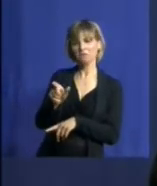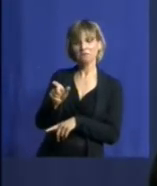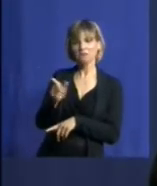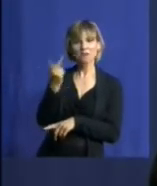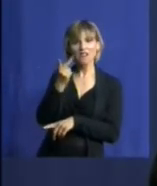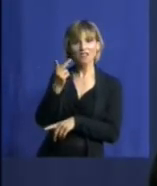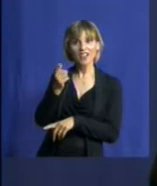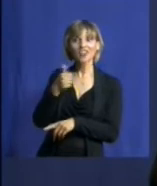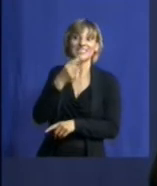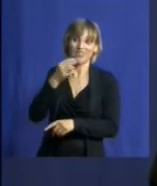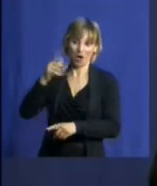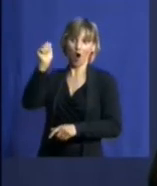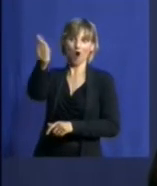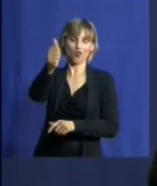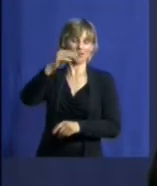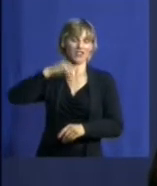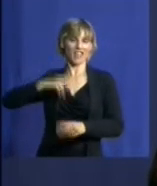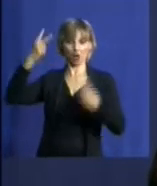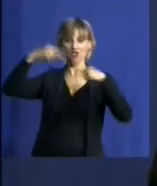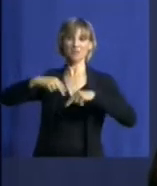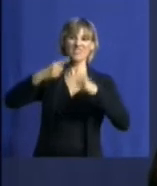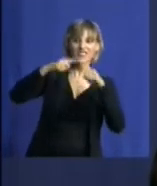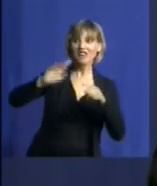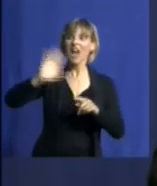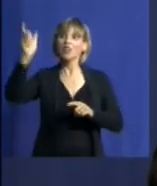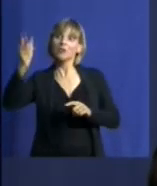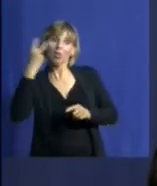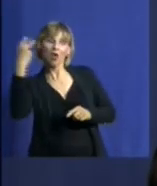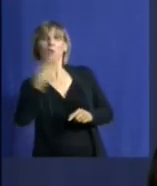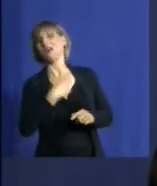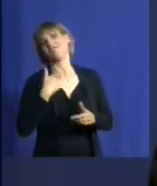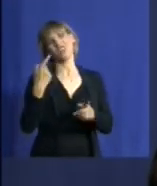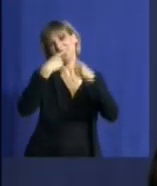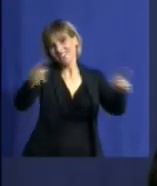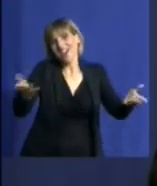percezioni che abbiamo noi di noi stesse non sono mai le percezioni che gli altri hanno di noi. Quindi tu